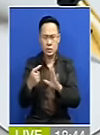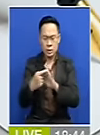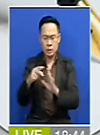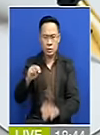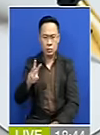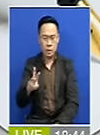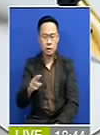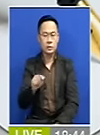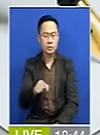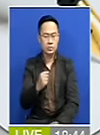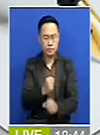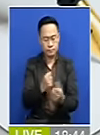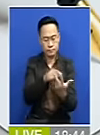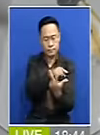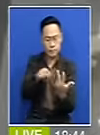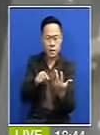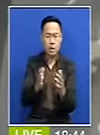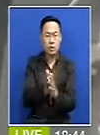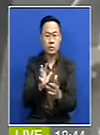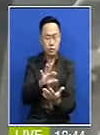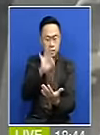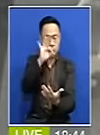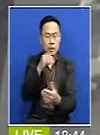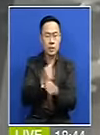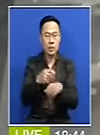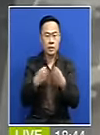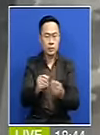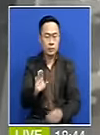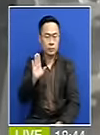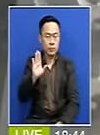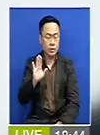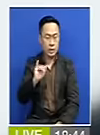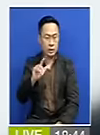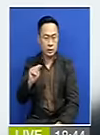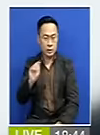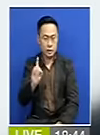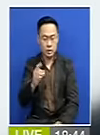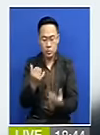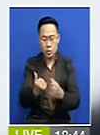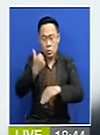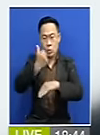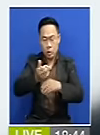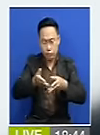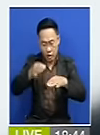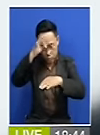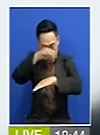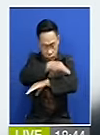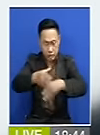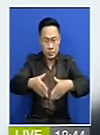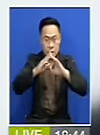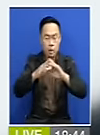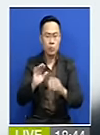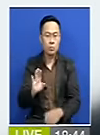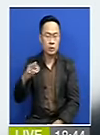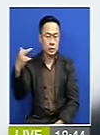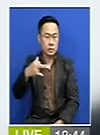ซนค่ะ ครับซึ่งทางนาวากาศโทสุทธิรวัตรสุวรรณรัตน์รองกรรมการผู้อำนวยการใหญ่สายงานวิศวกรรมและการก่อสร้างบ